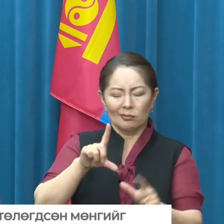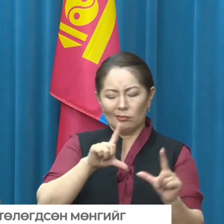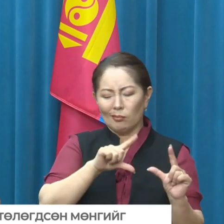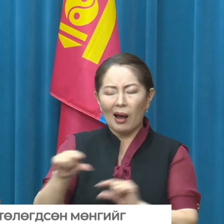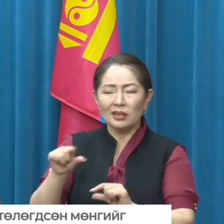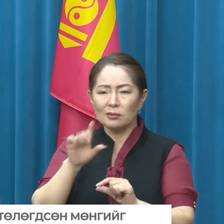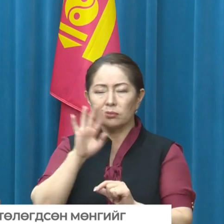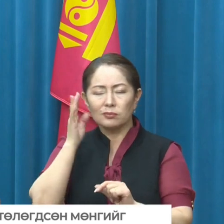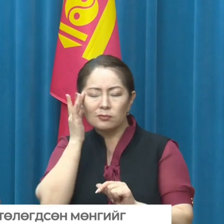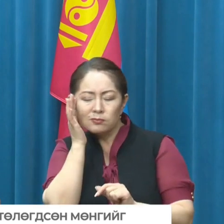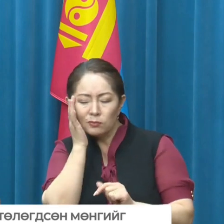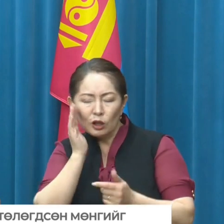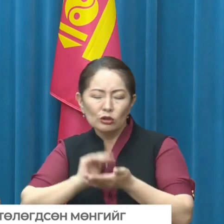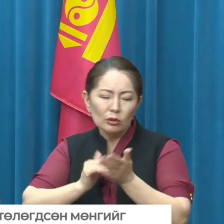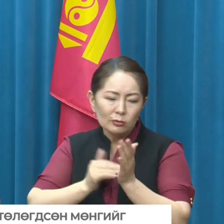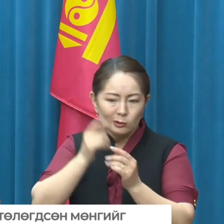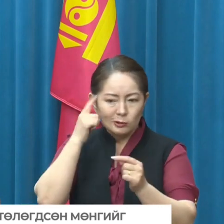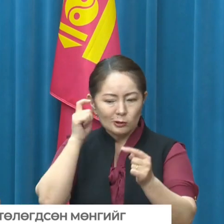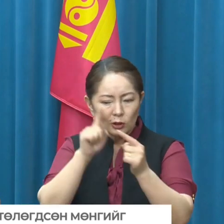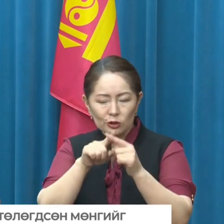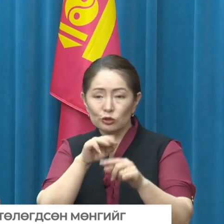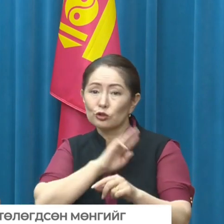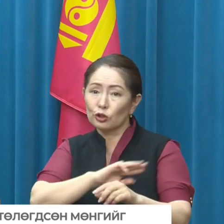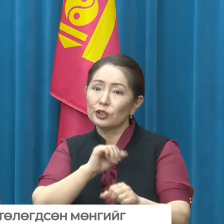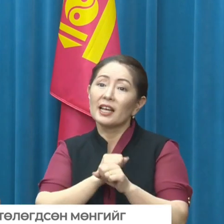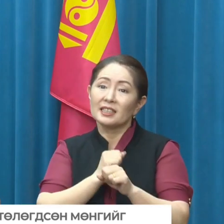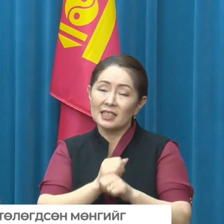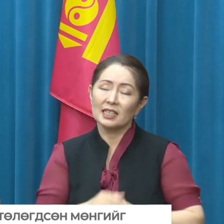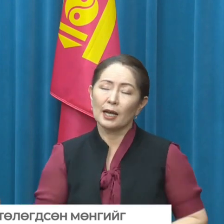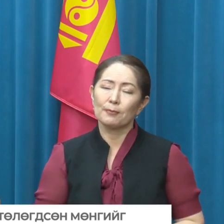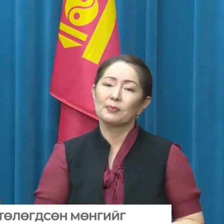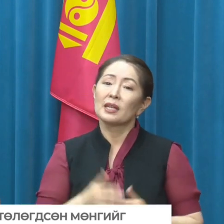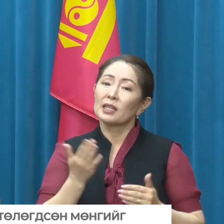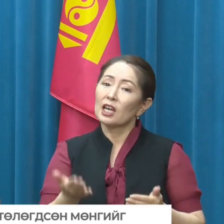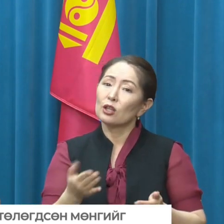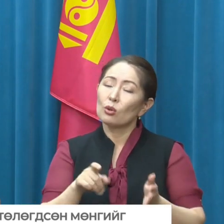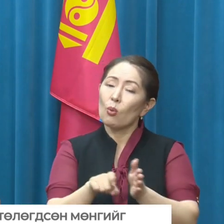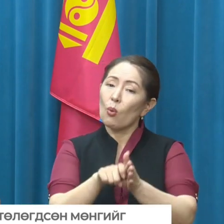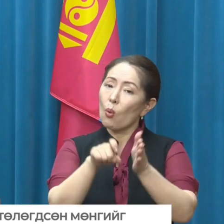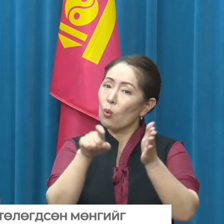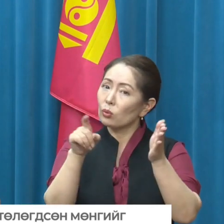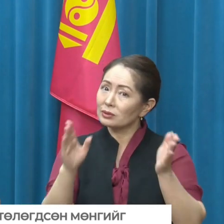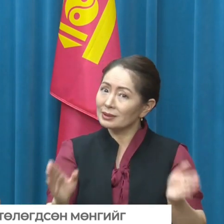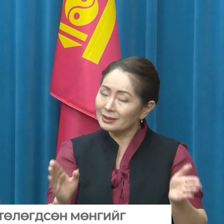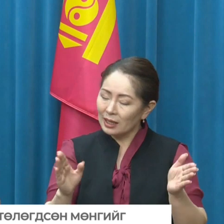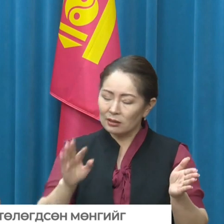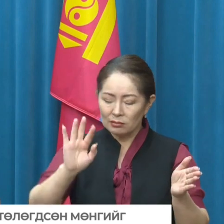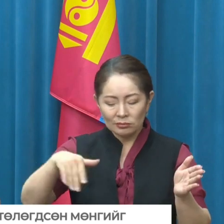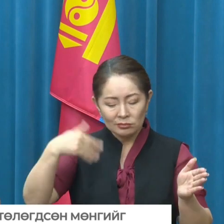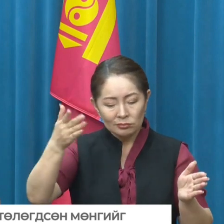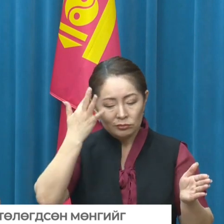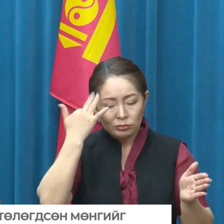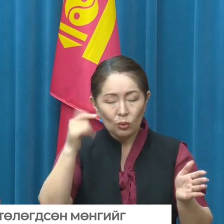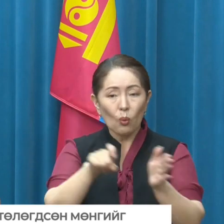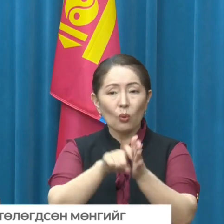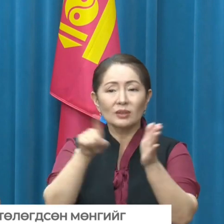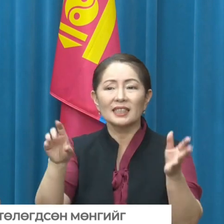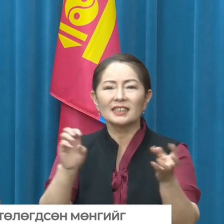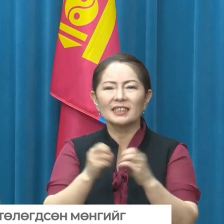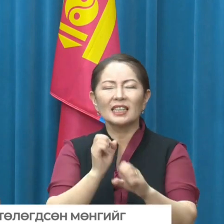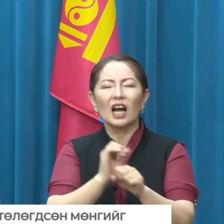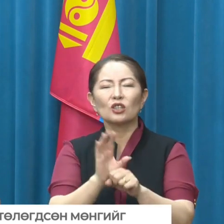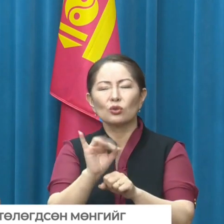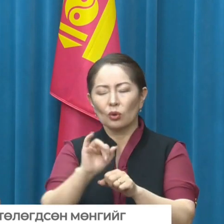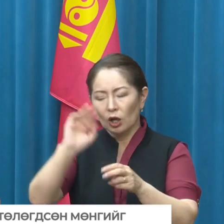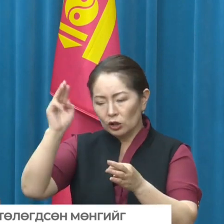одоо төлөвлөгөө зорилт тавьж ажиллаж байна. За тэгэхээр энэ хугацаа болон ойрын хугацаанд хийгдэх ажлуудыг өнөөдөр мөн ингэж